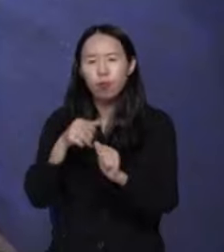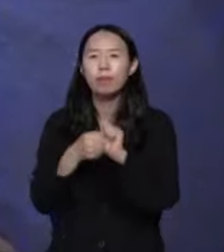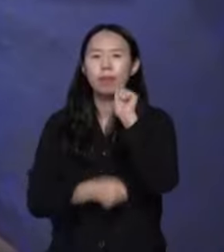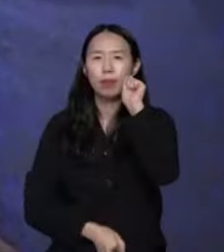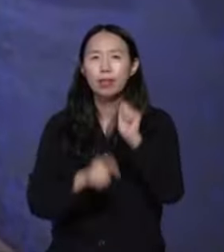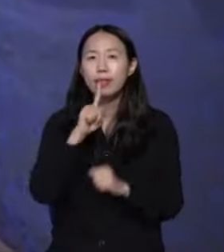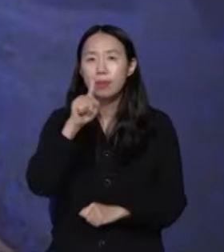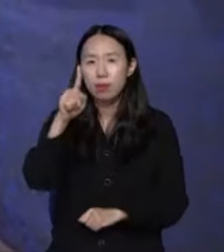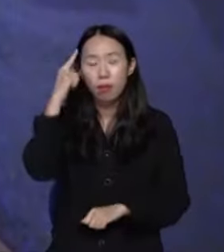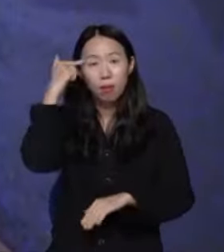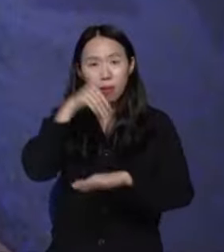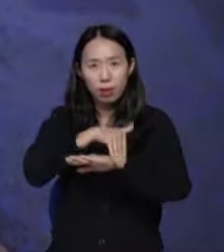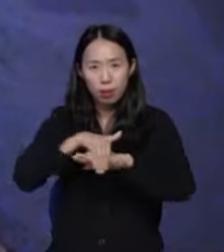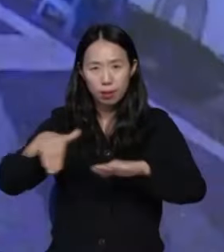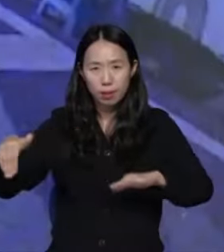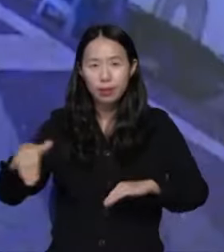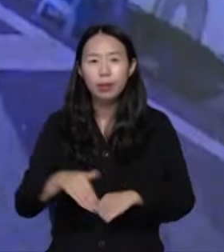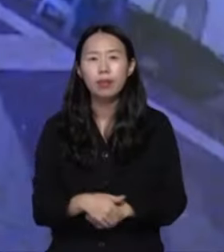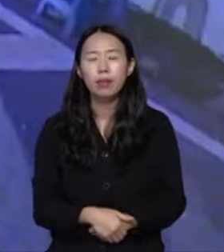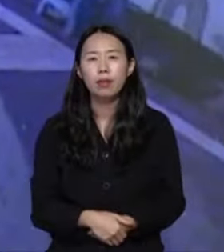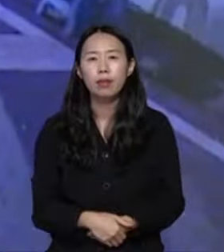방침입니다 KBC 박승현 있니다